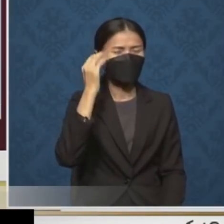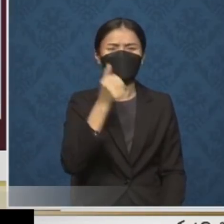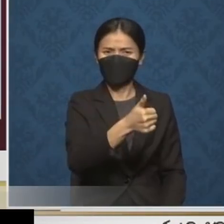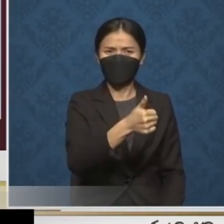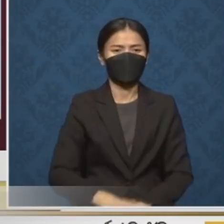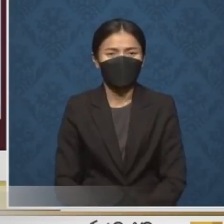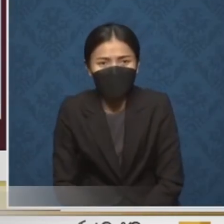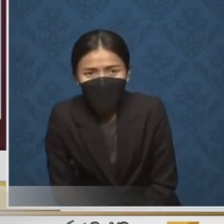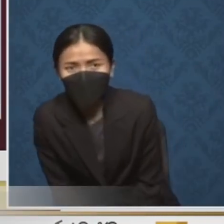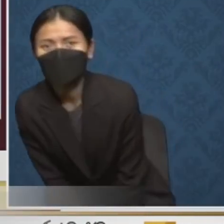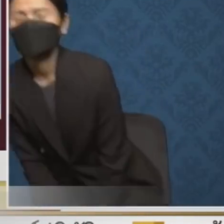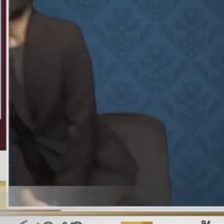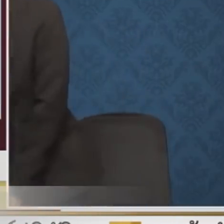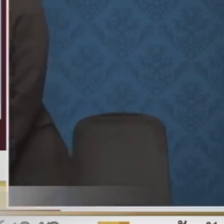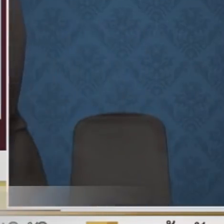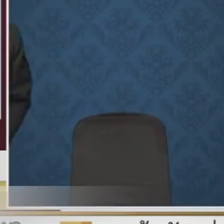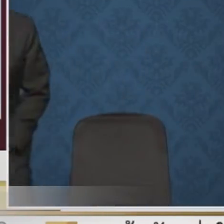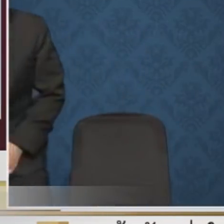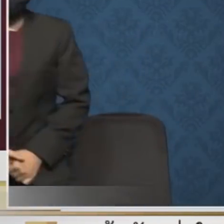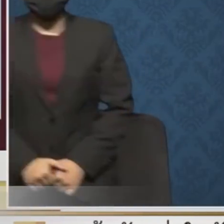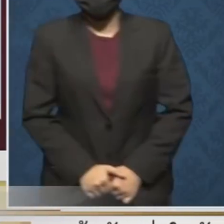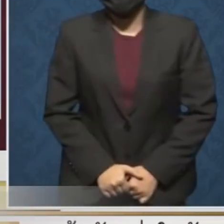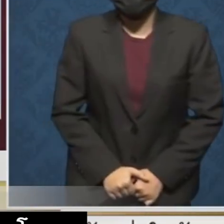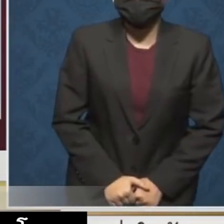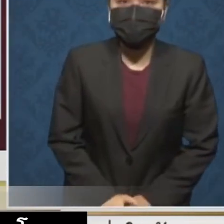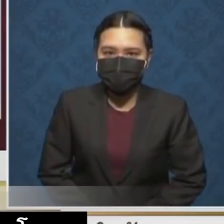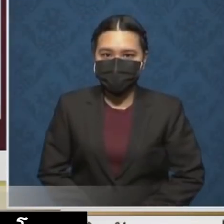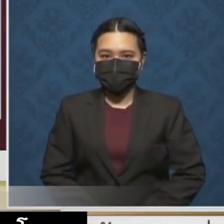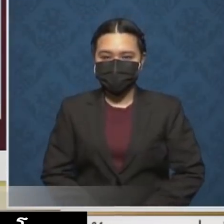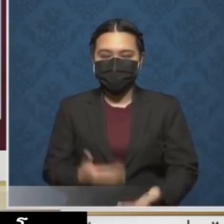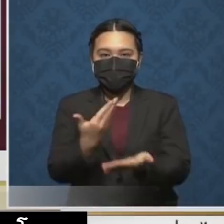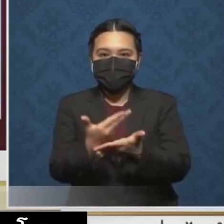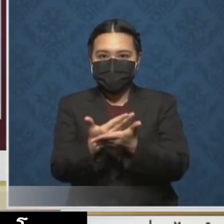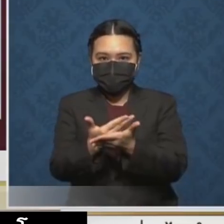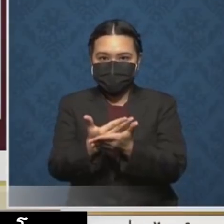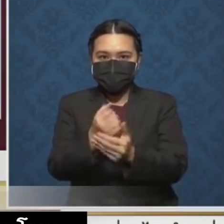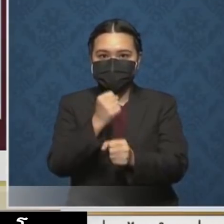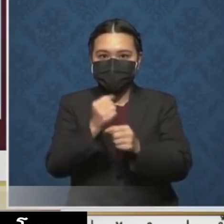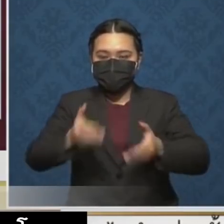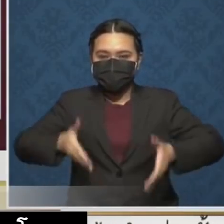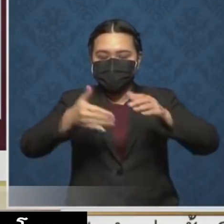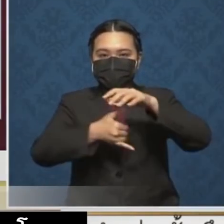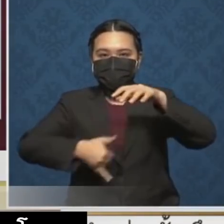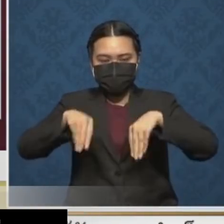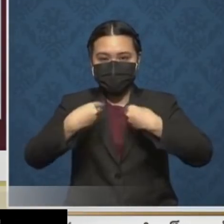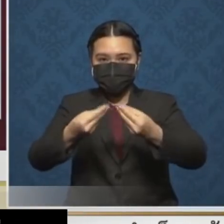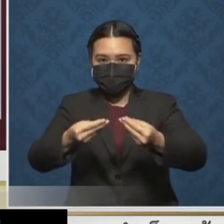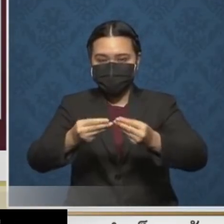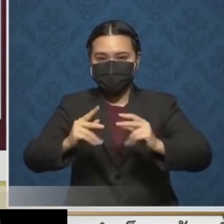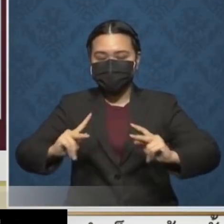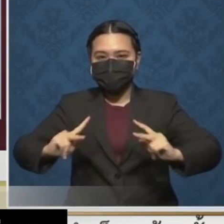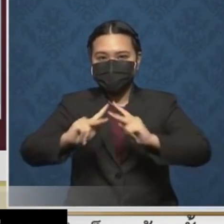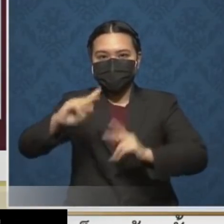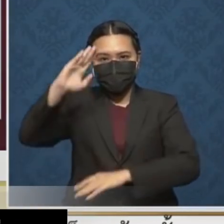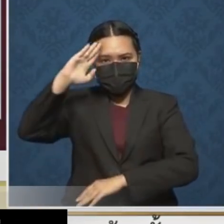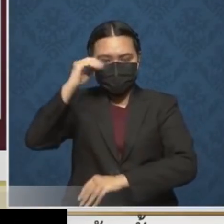State Quarantine 1,613 ล้านบาทอันนี้เริ่มเอ๊ะนะคะเพราะว่าอนุมัติให้กับสำนักงานปลัดกระทรวงกลาโหมซึ่งในความเป็นจ